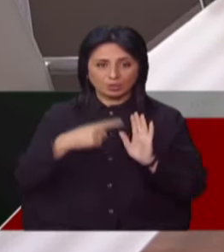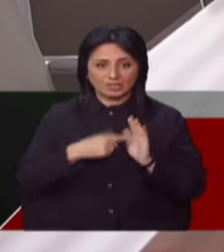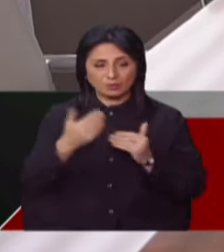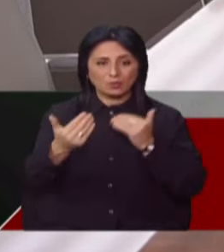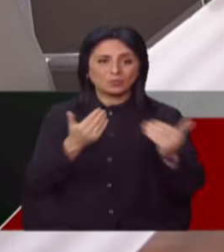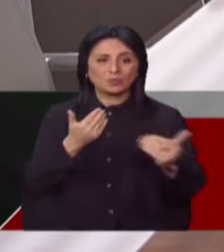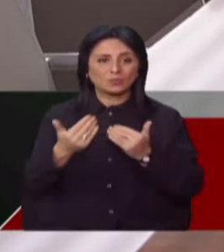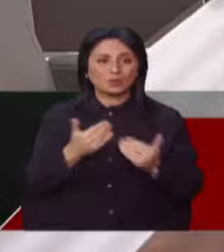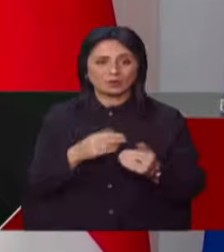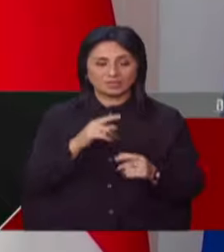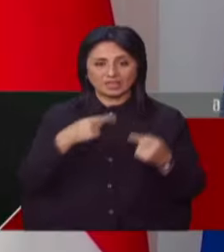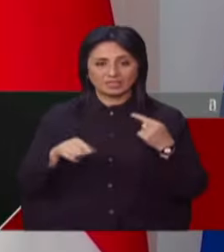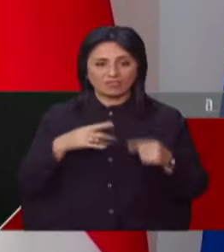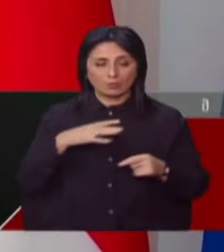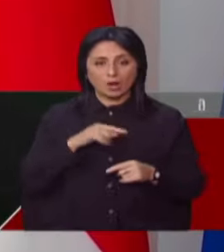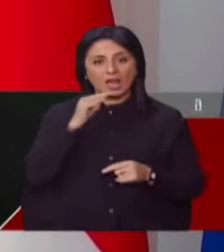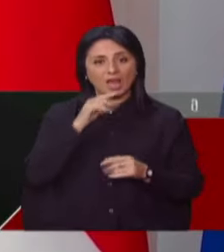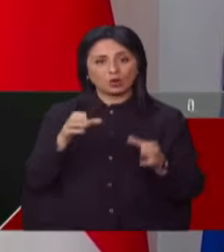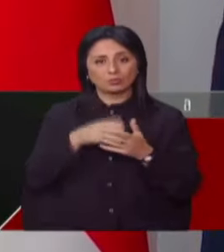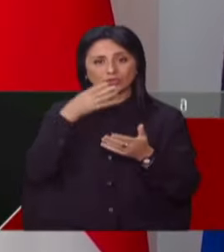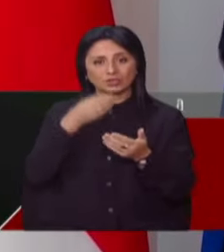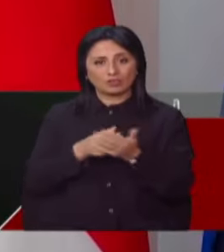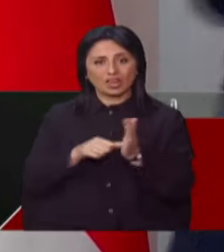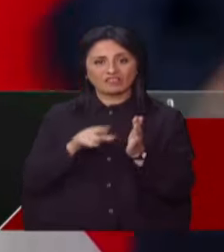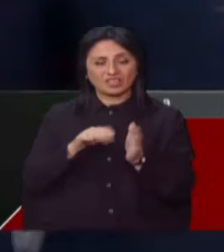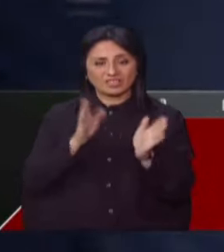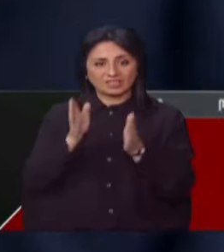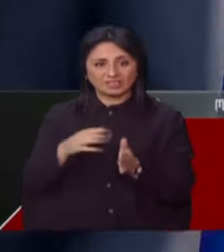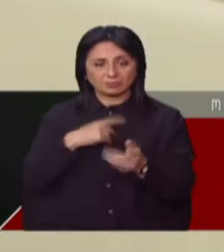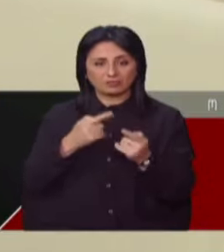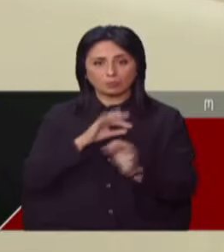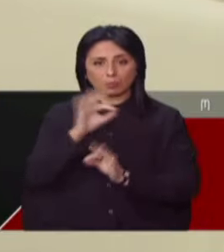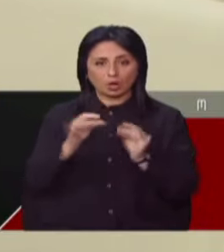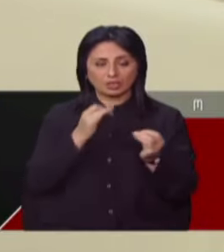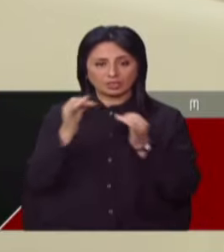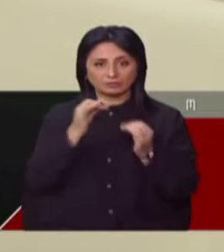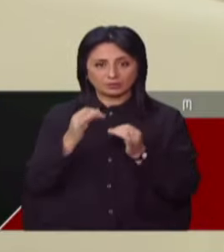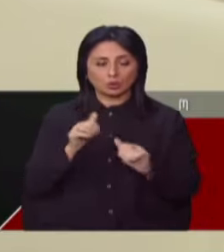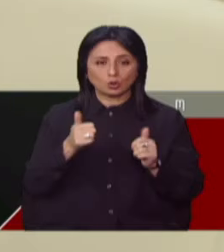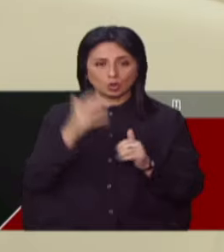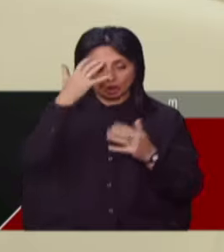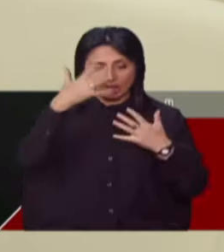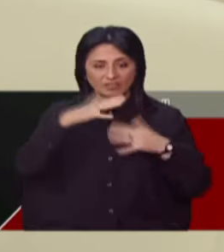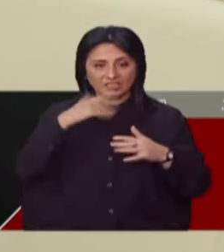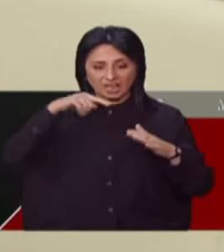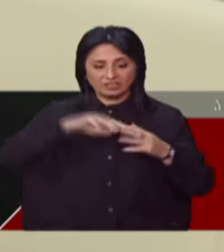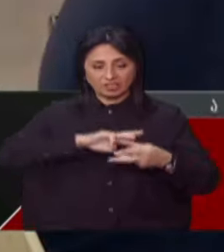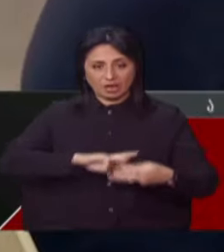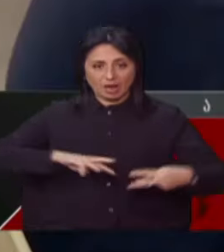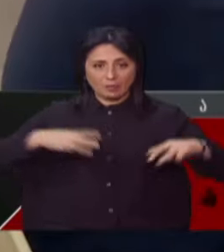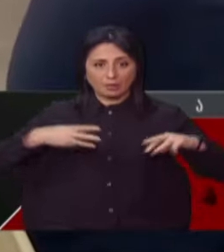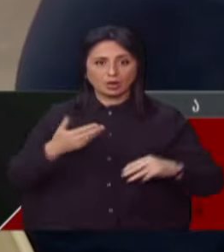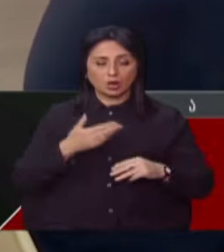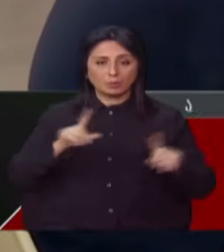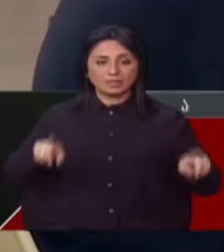დარგების მიმართულებით განსხვავებული იყო. ეკონომიკურმა გუნდმა ინვესტიციების გარდა იმ მნიშვნელოვან პროექტზე იმსჭილა, როგორი ჩავი ზღვის წყალქვეშა კაბელია